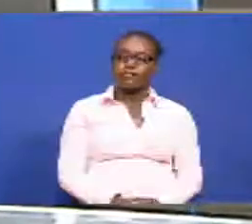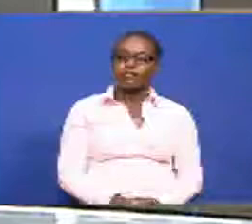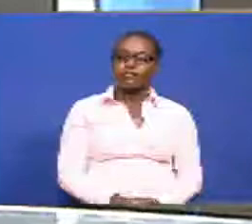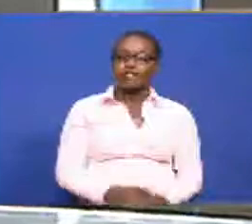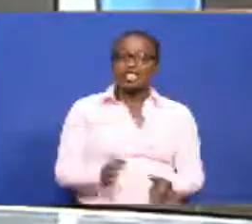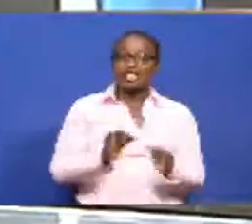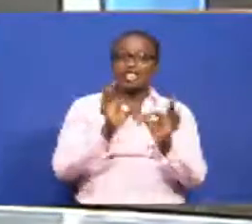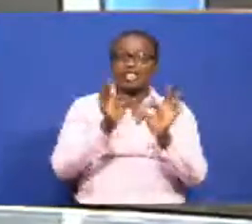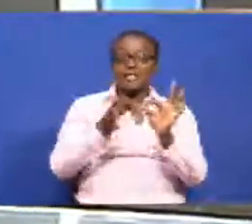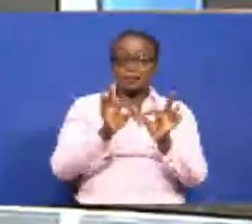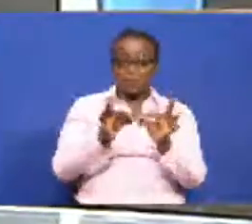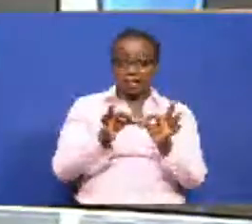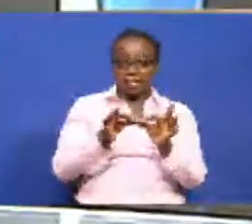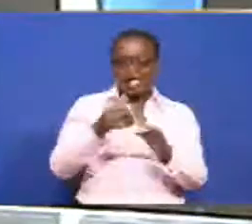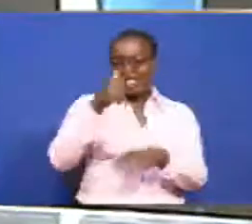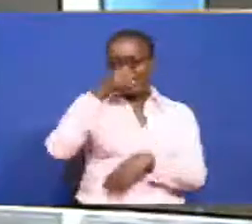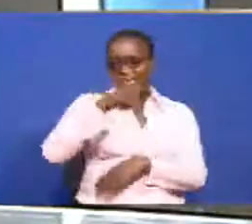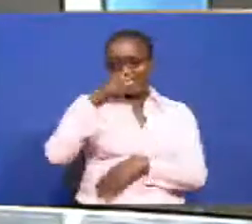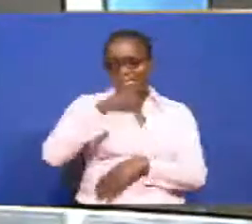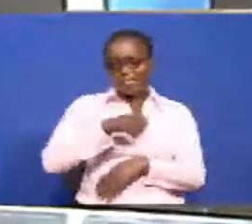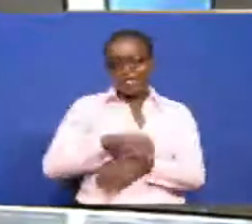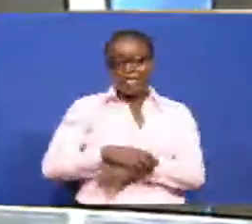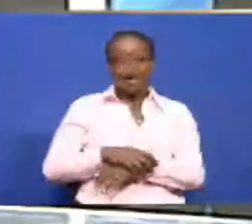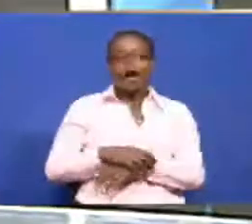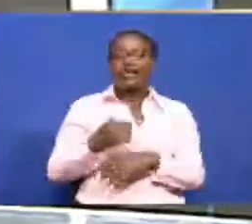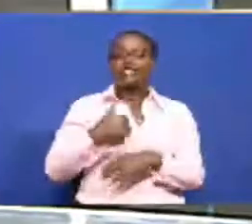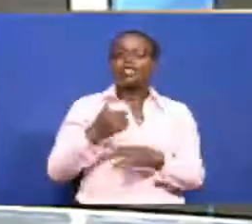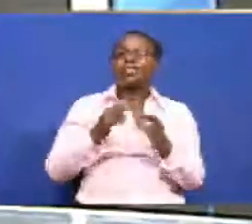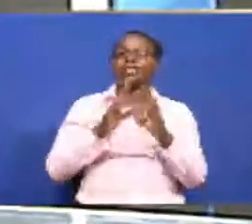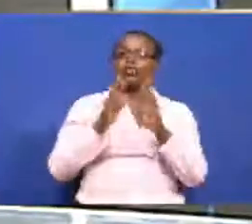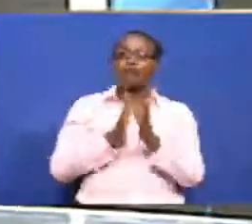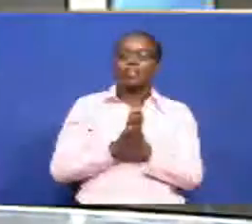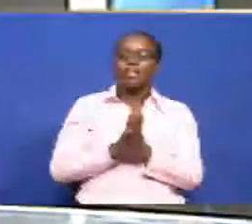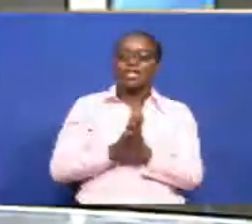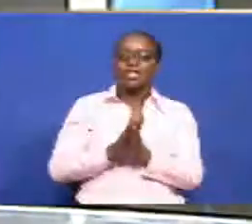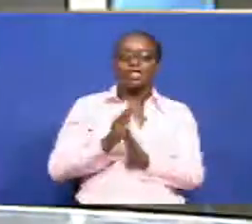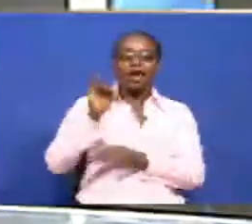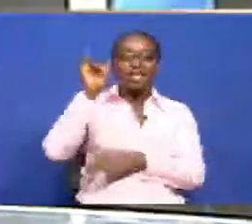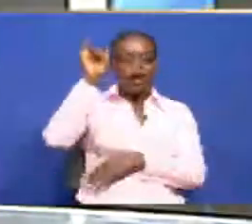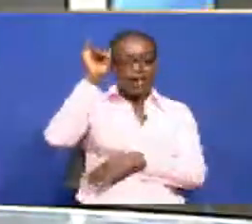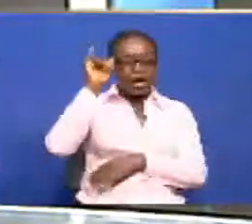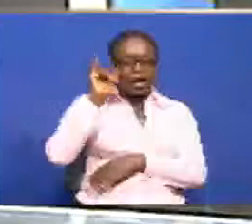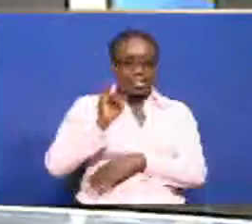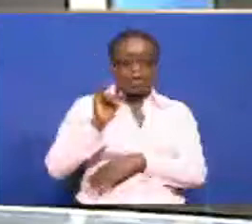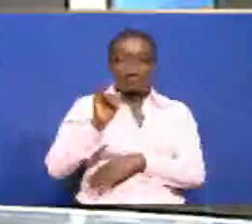Lesa Odingo unamwona hapo chini. Mimi ni Lemoka. Tembelea